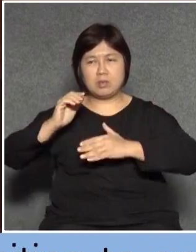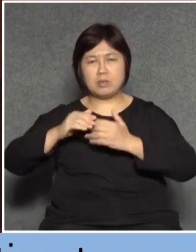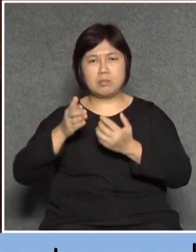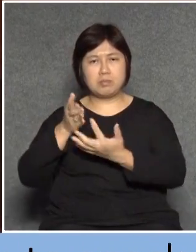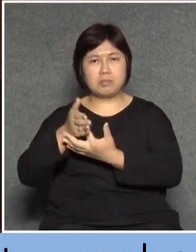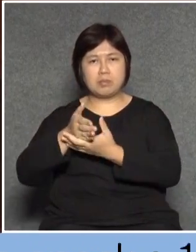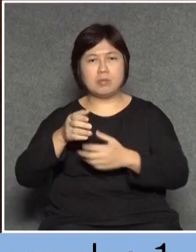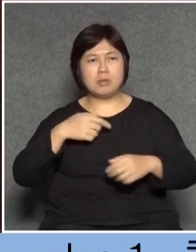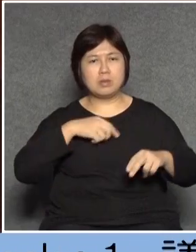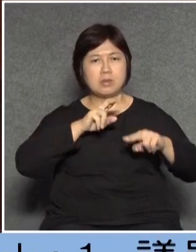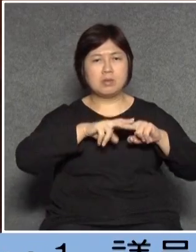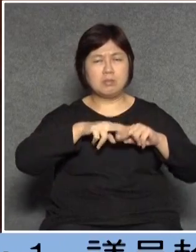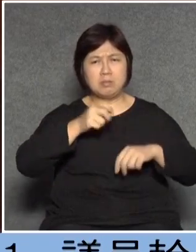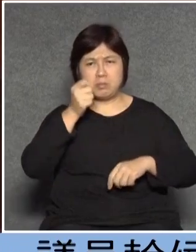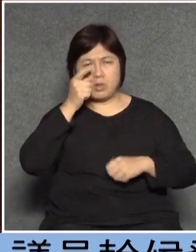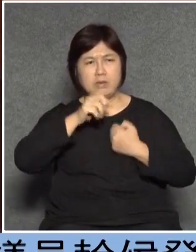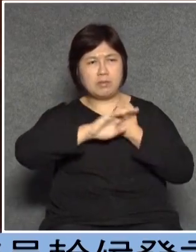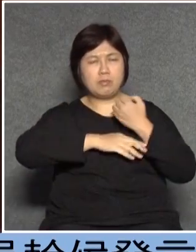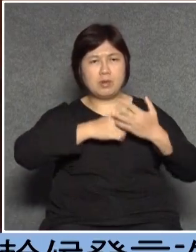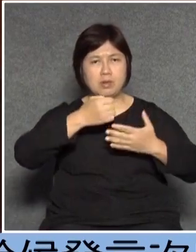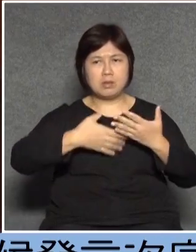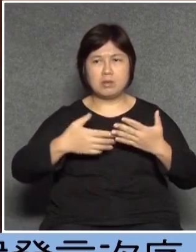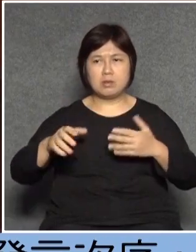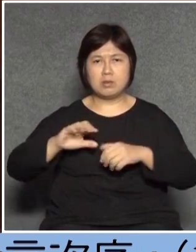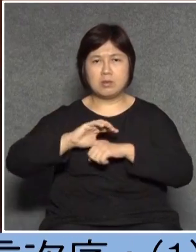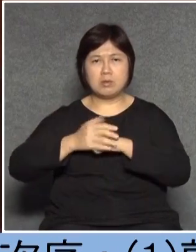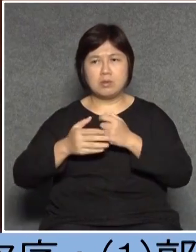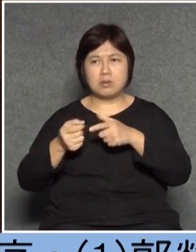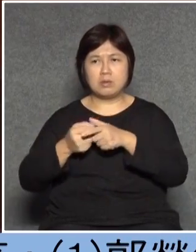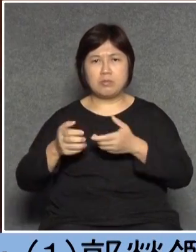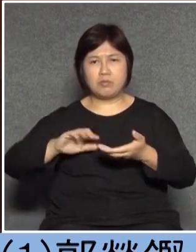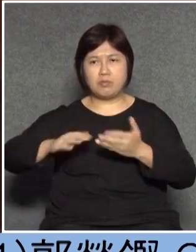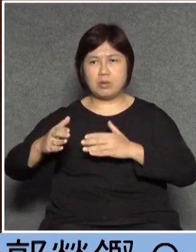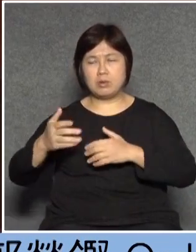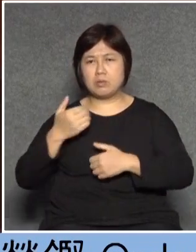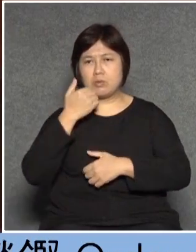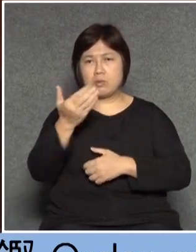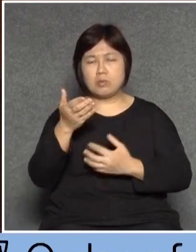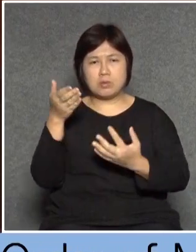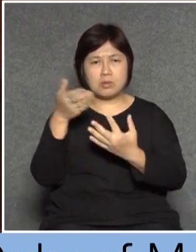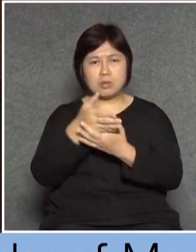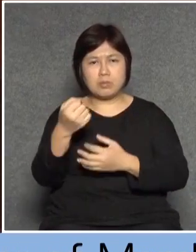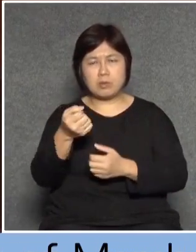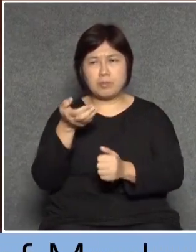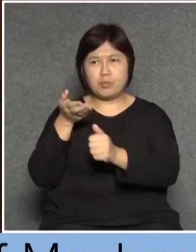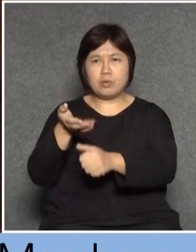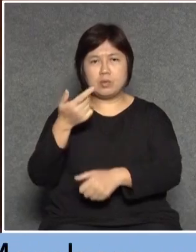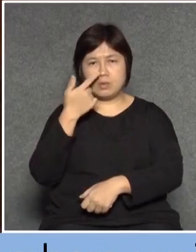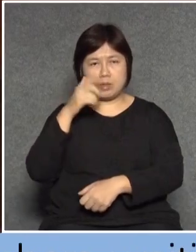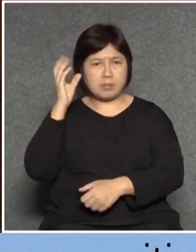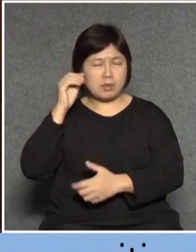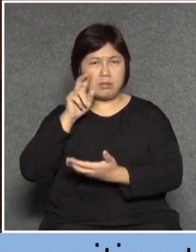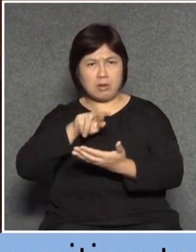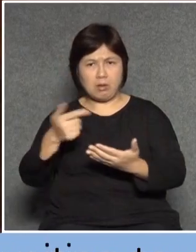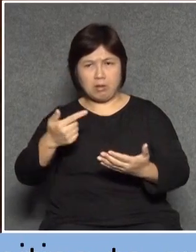是因為中國那種畸形的法律，令到這些國際大公司反過來要被人控告侵權和賠償。看新聞最近看了很多了，是不